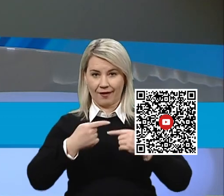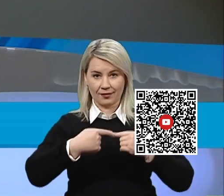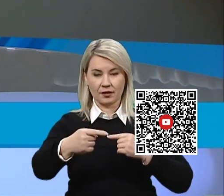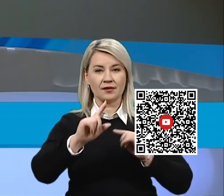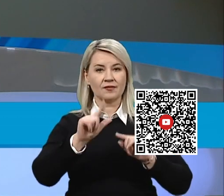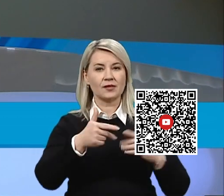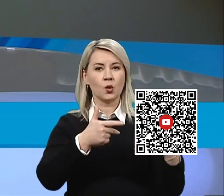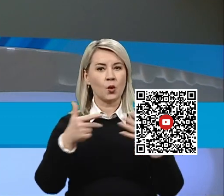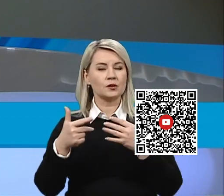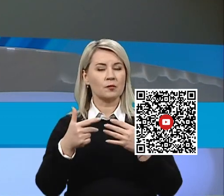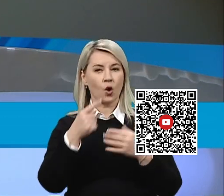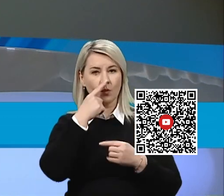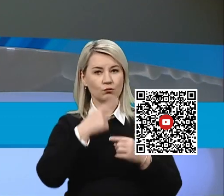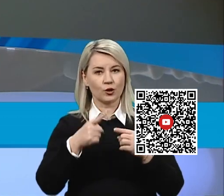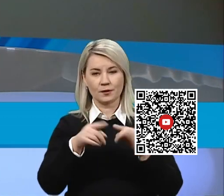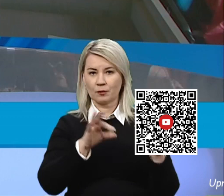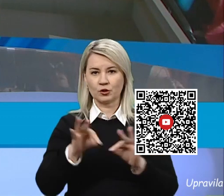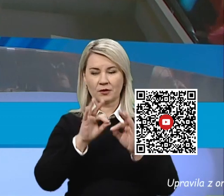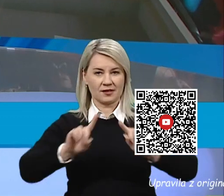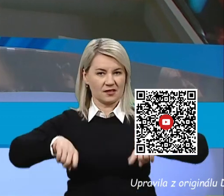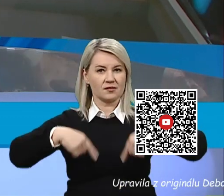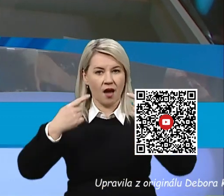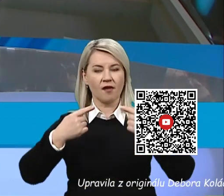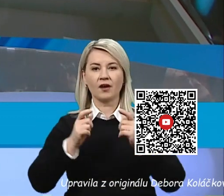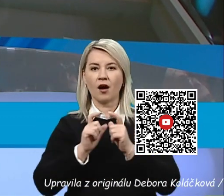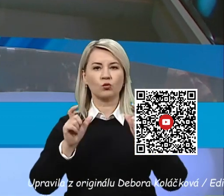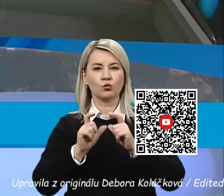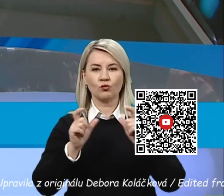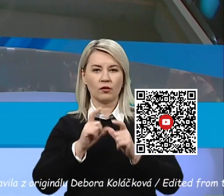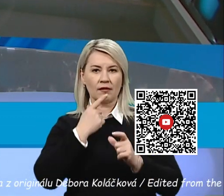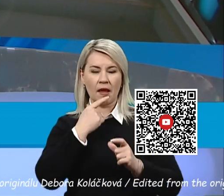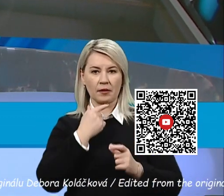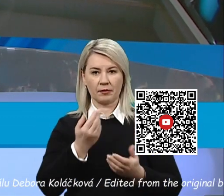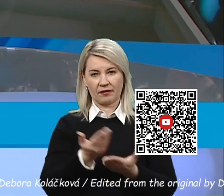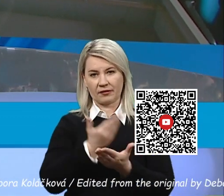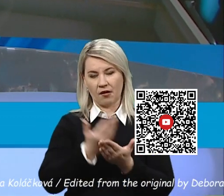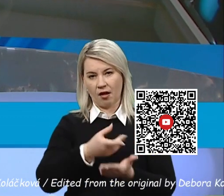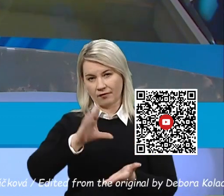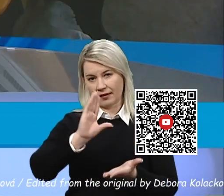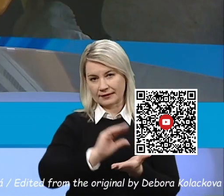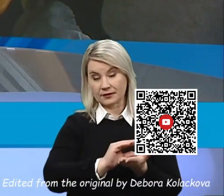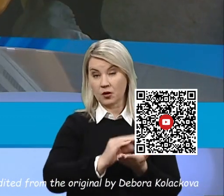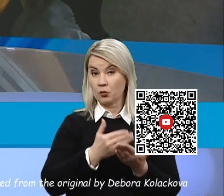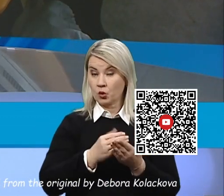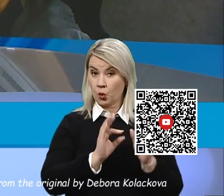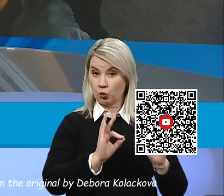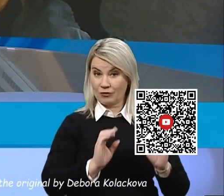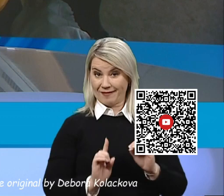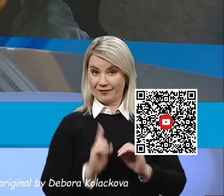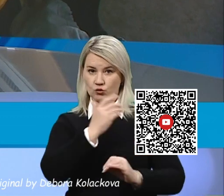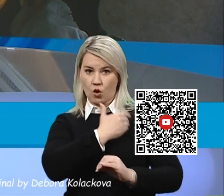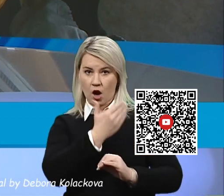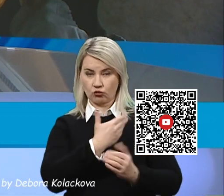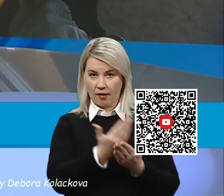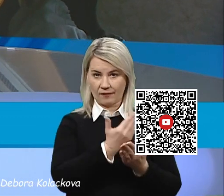zvýšení platů. Hlavně pedagogové z humanitních oborů mají často nižší mzdy než na středních školách. Symbolickou stávku s